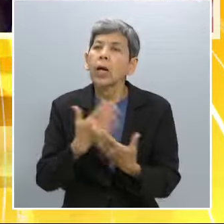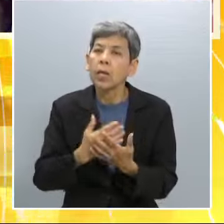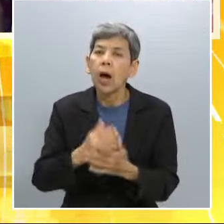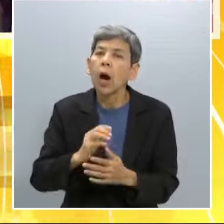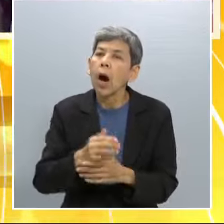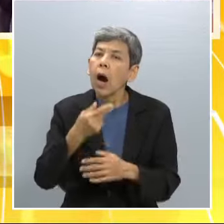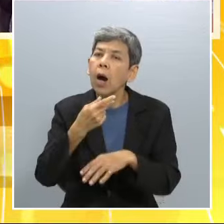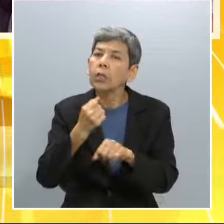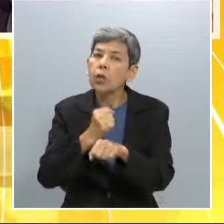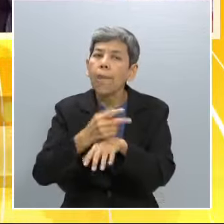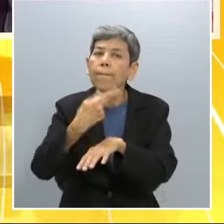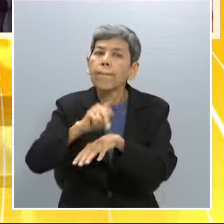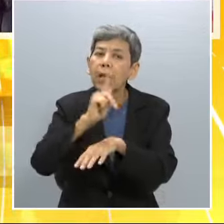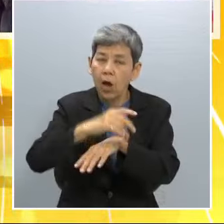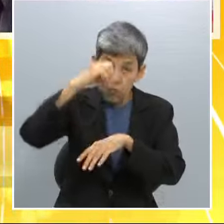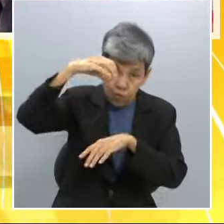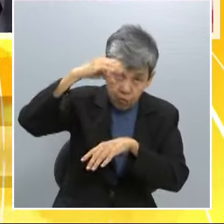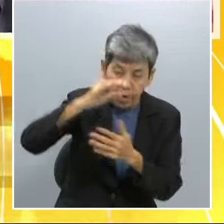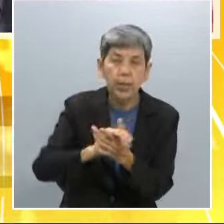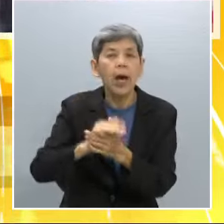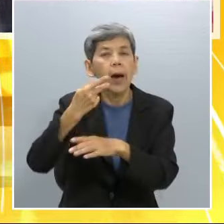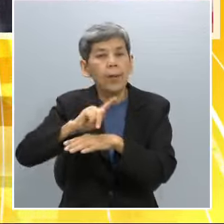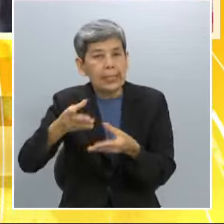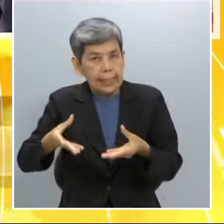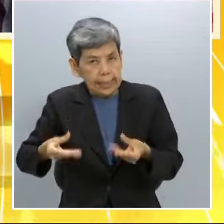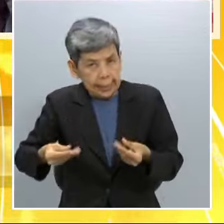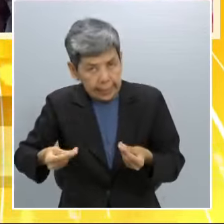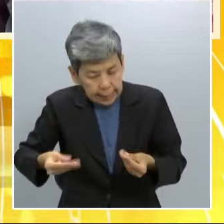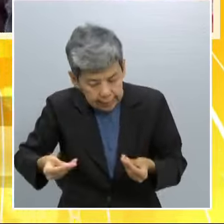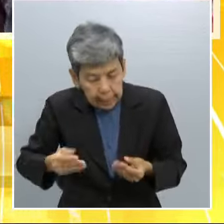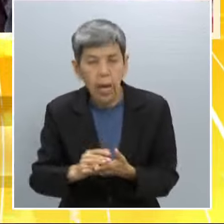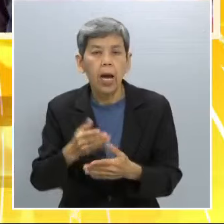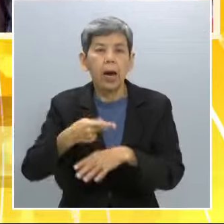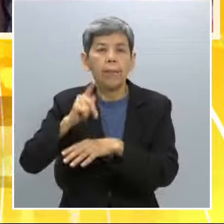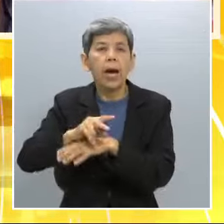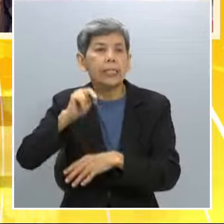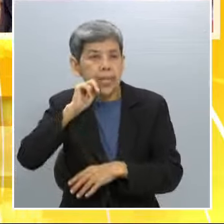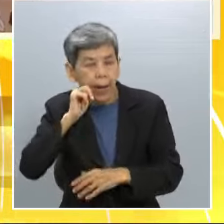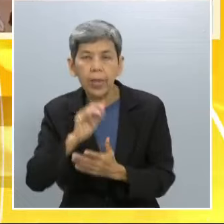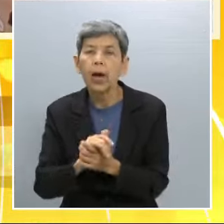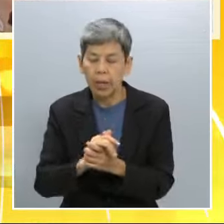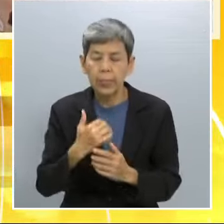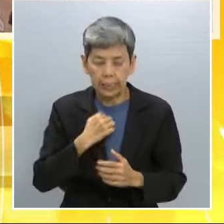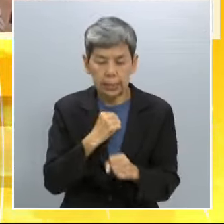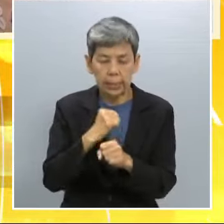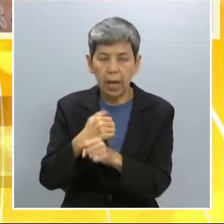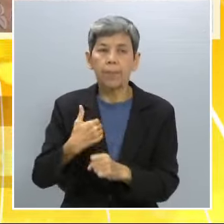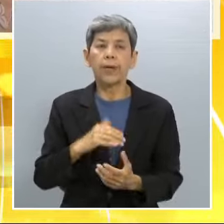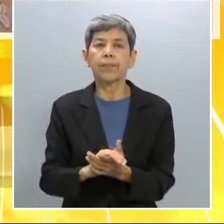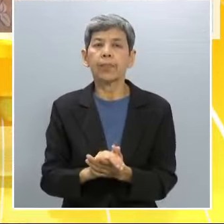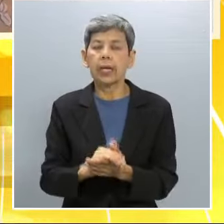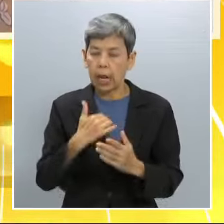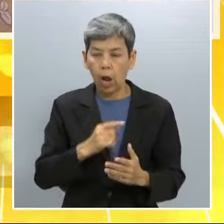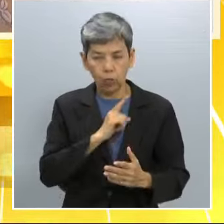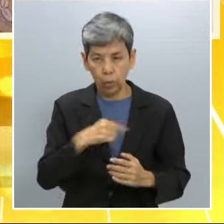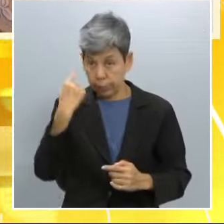ประธานการไฟฟ้าท่านอธิบดีที่ดินเป็นประธานการประปานะครับส่วนภูมิภาคก็จำหน้า